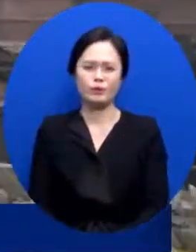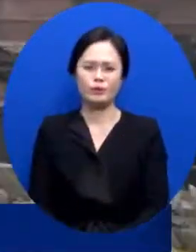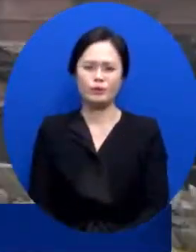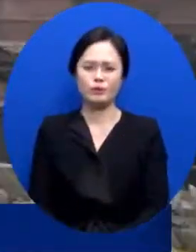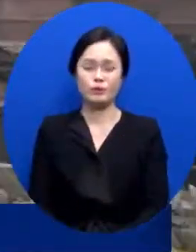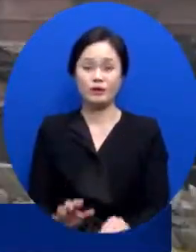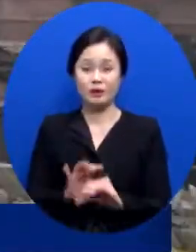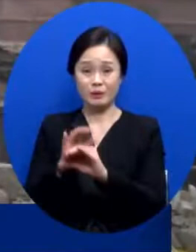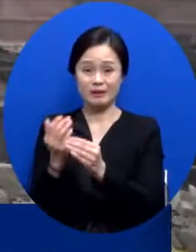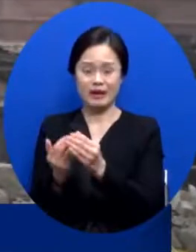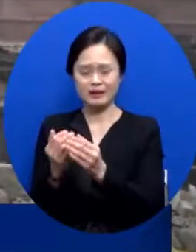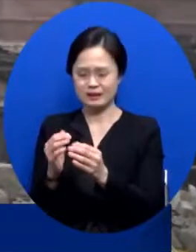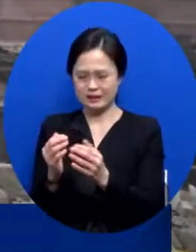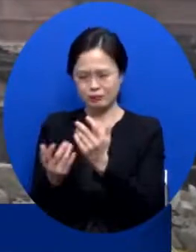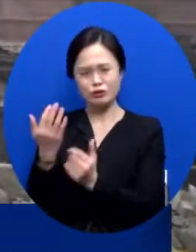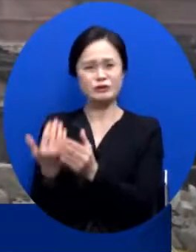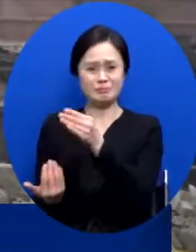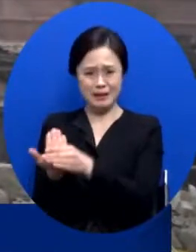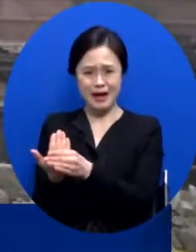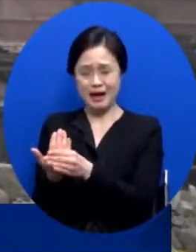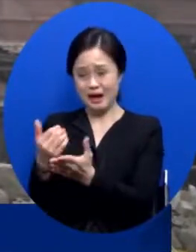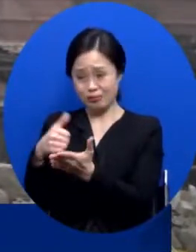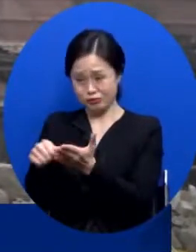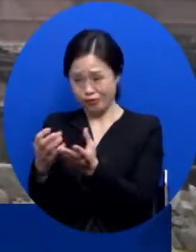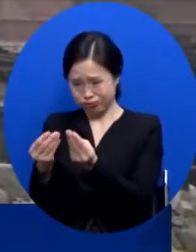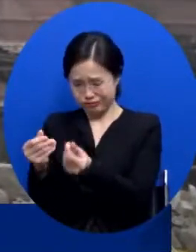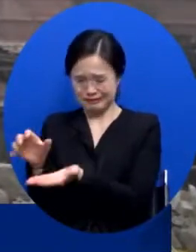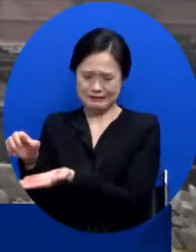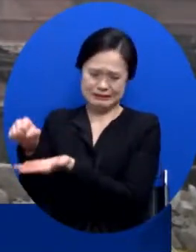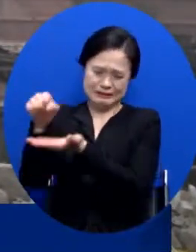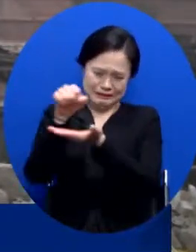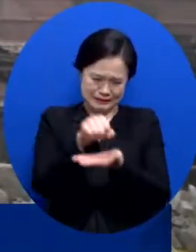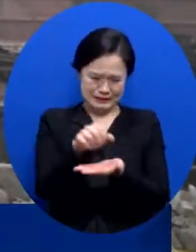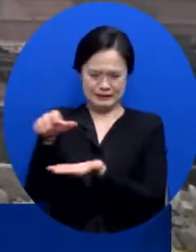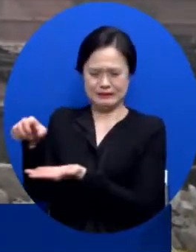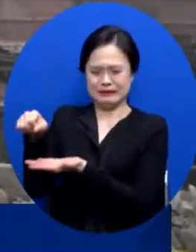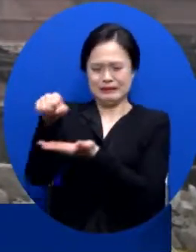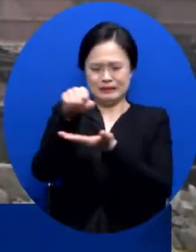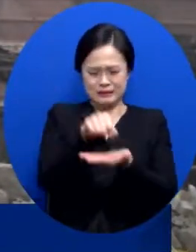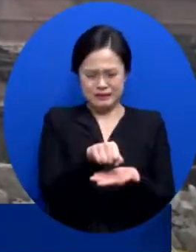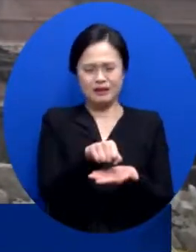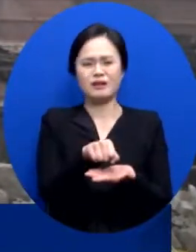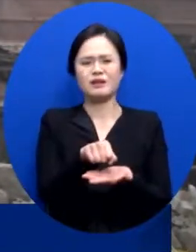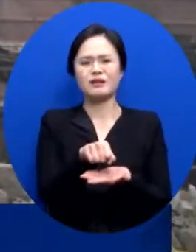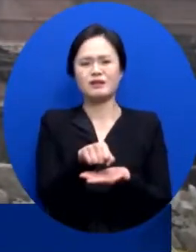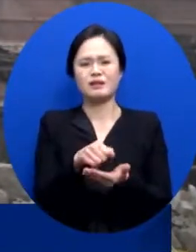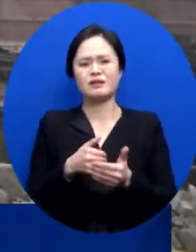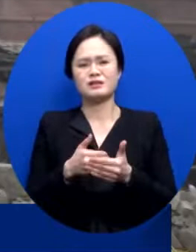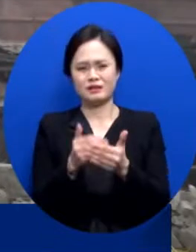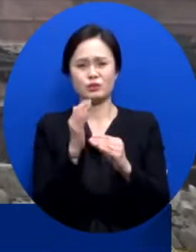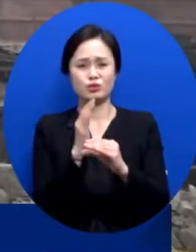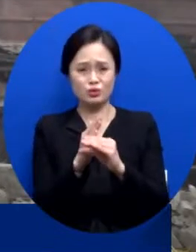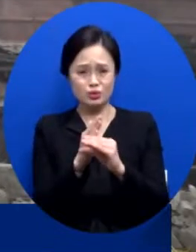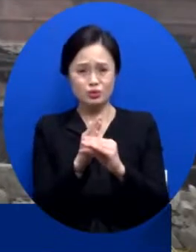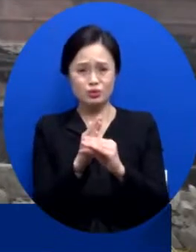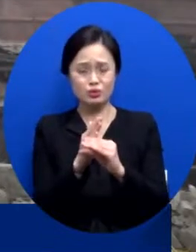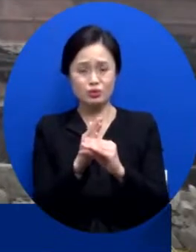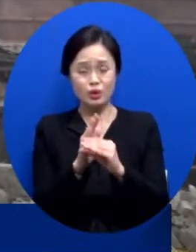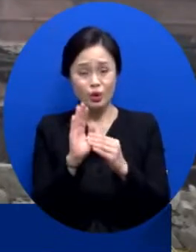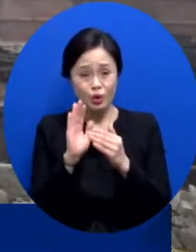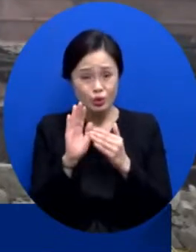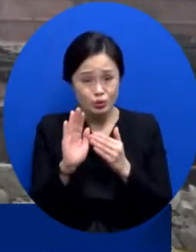수거를 해서 다른 데려다가 아 제 몸 이어주는 그런 작업을 하게 될 것입니다 그리고 난 다음에는